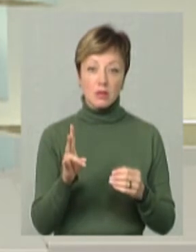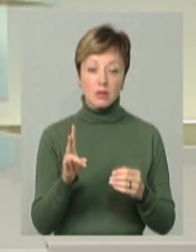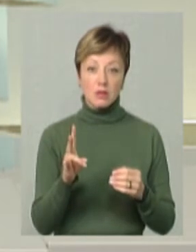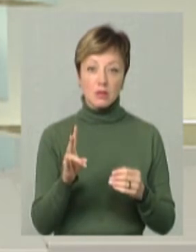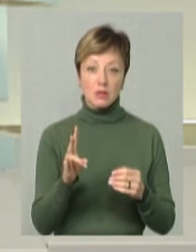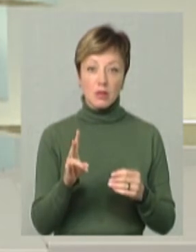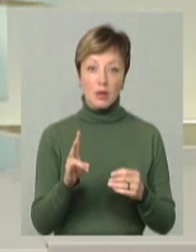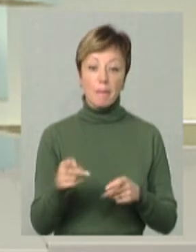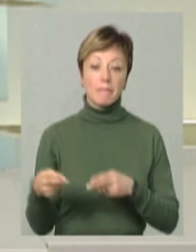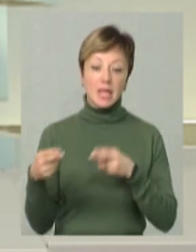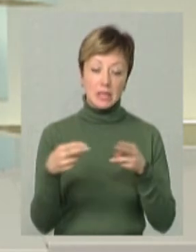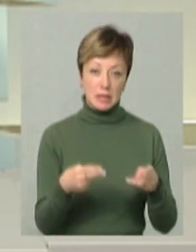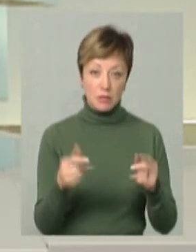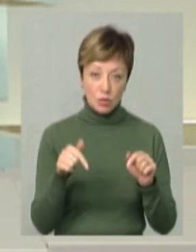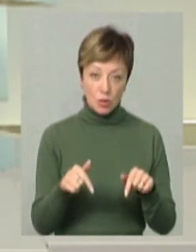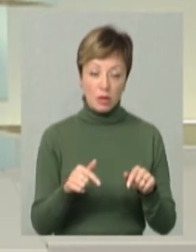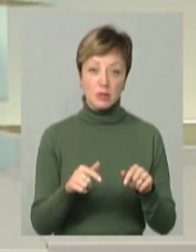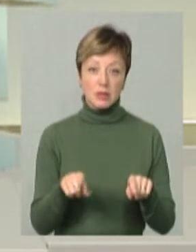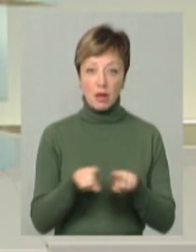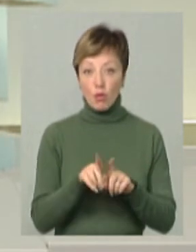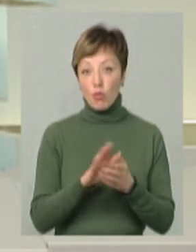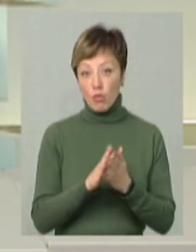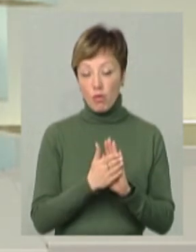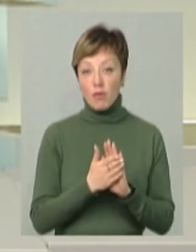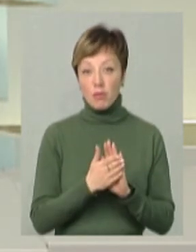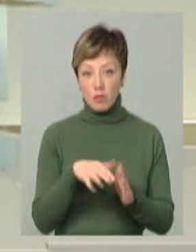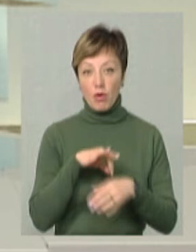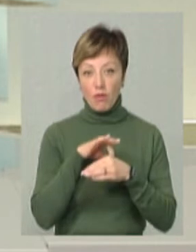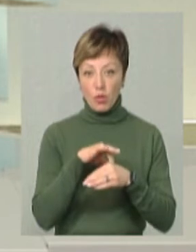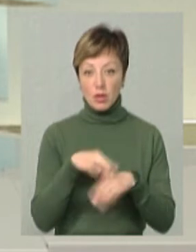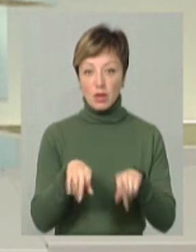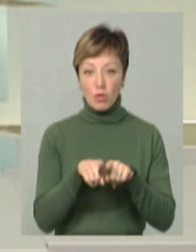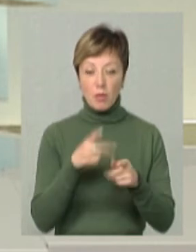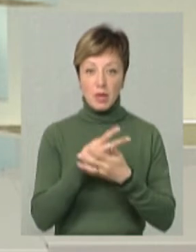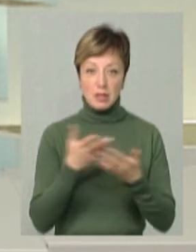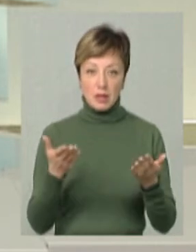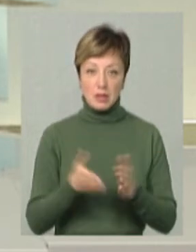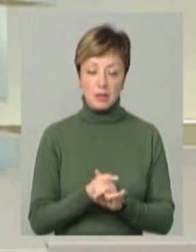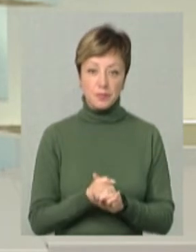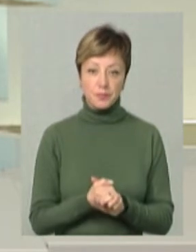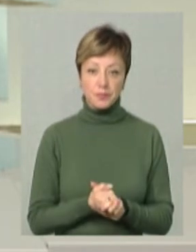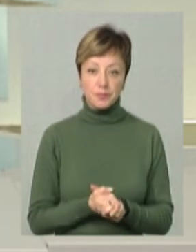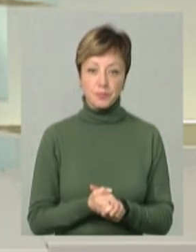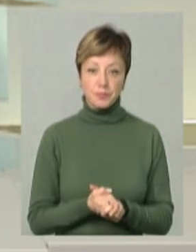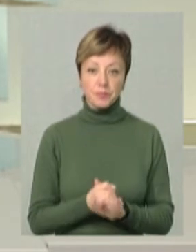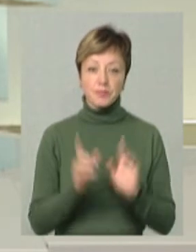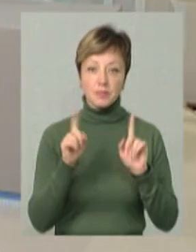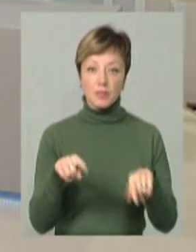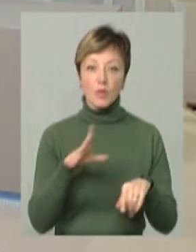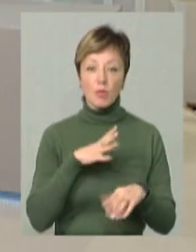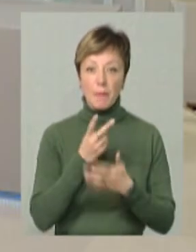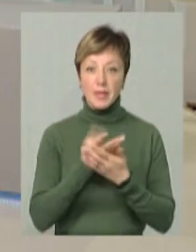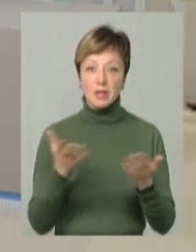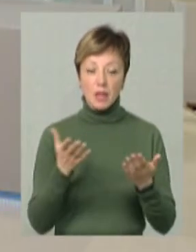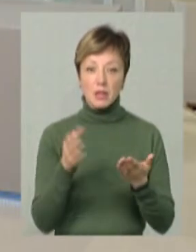він безпосередньо приїздив до нас, хоча в таких умовах, і ми проводили таку презентацію його книги. Також була